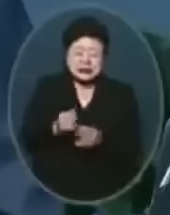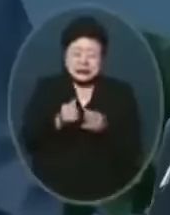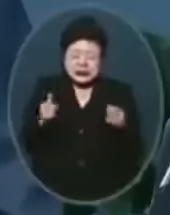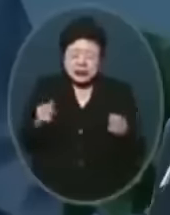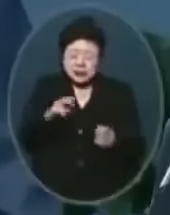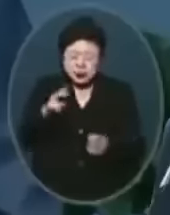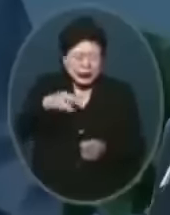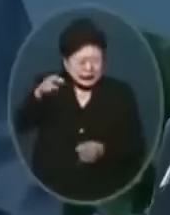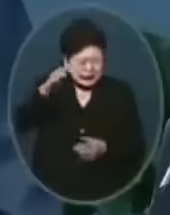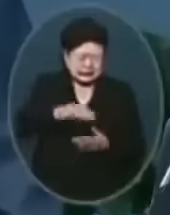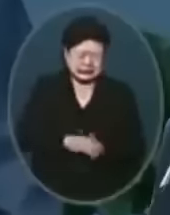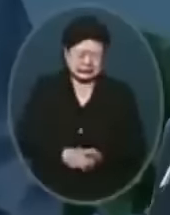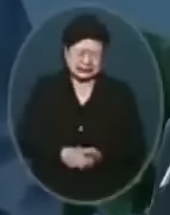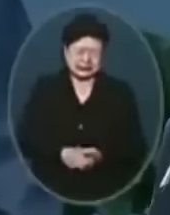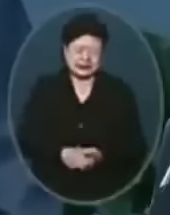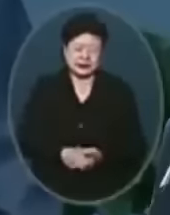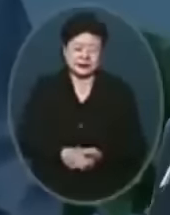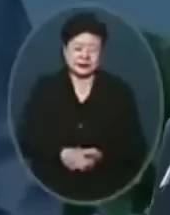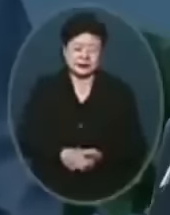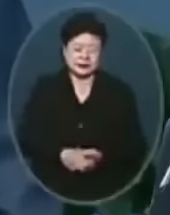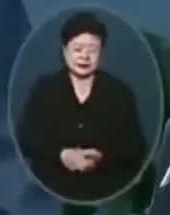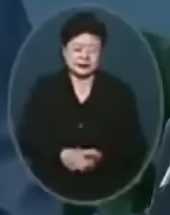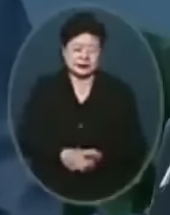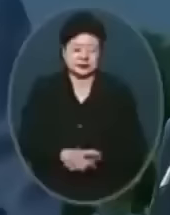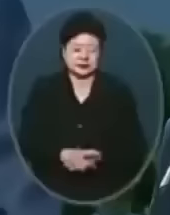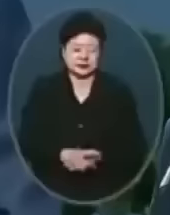고기잡이로 돌아가서